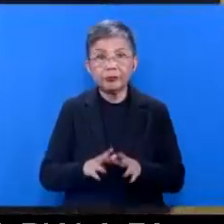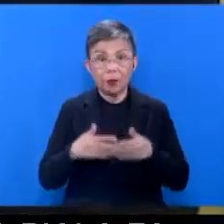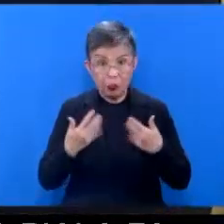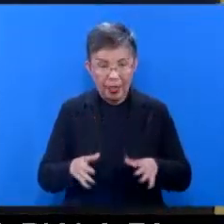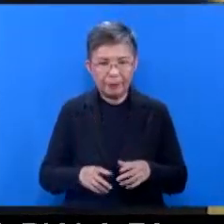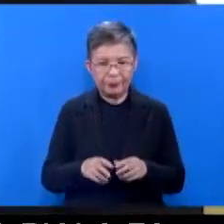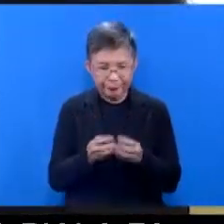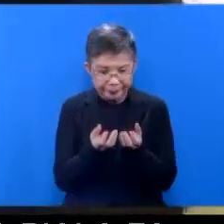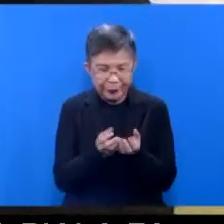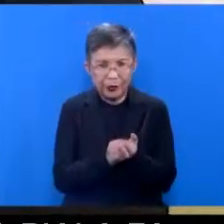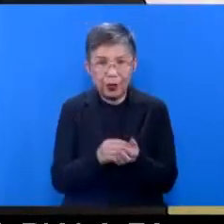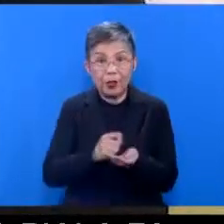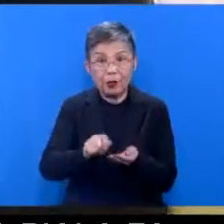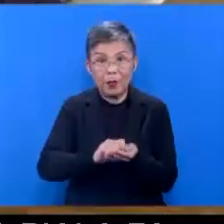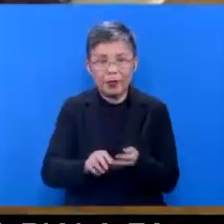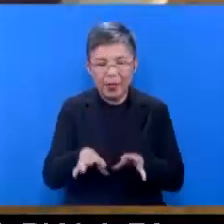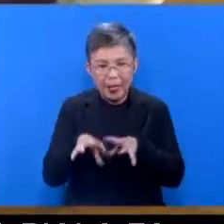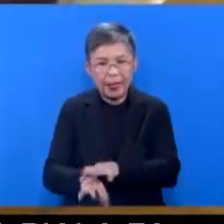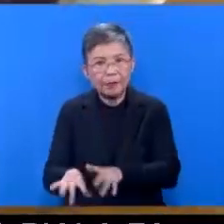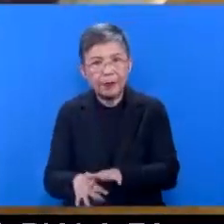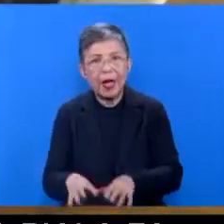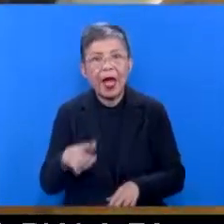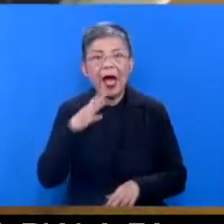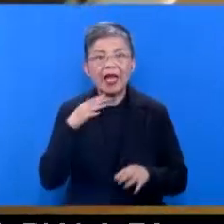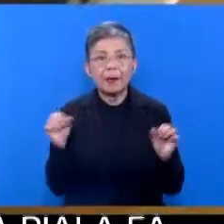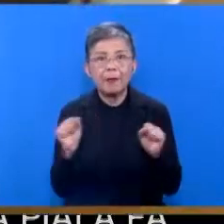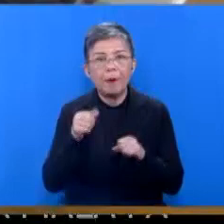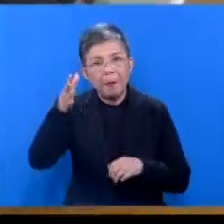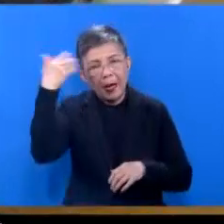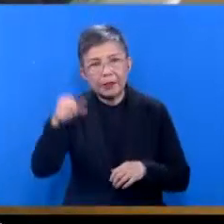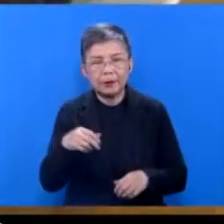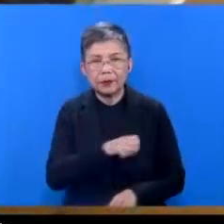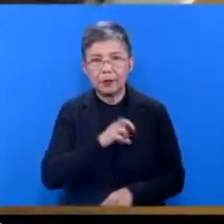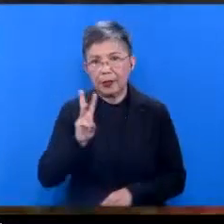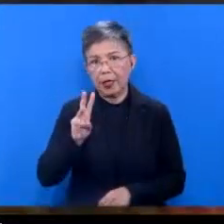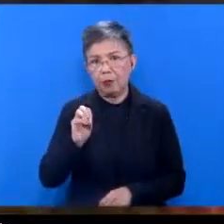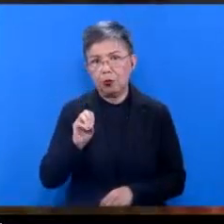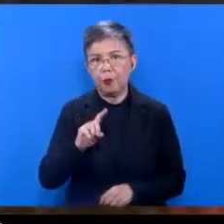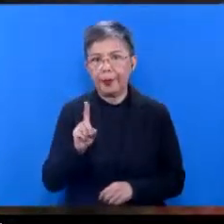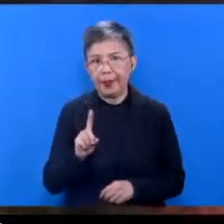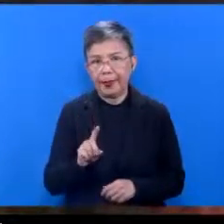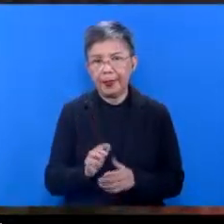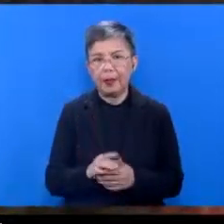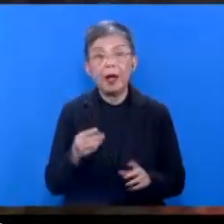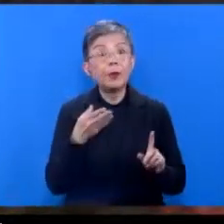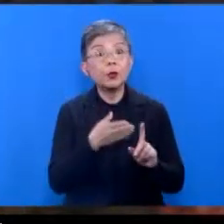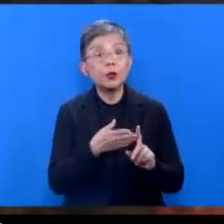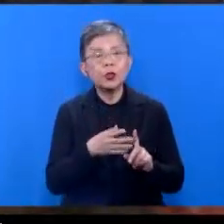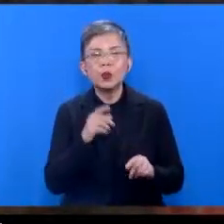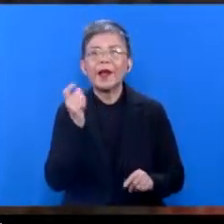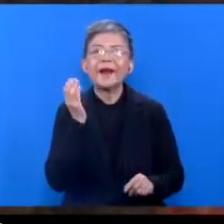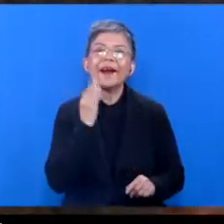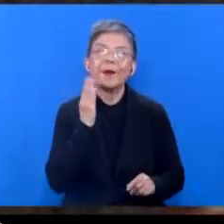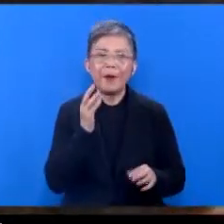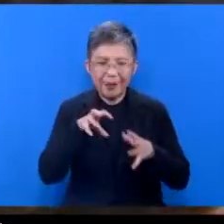Selanjutnya, pucung yang sudah dikupas direndam dengan air panas selama 30 menit. Tujuannya supaya lebih mudah